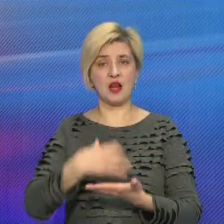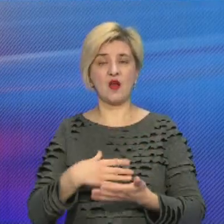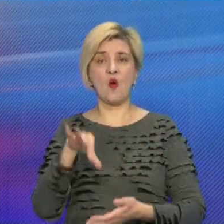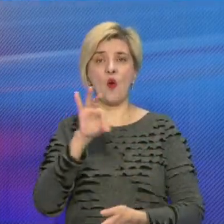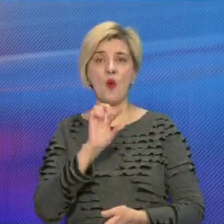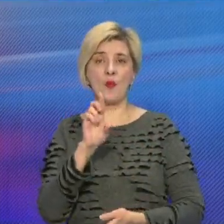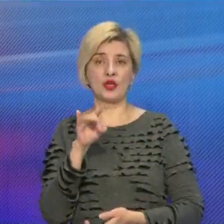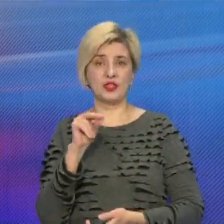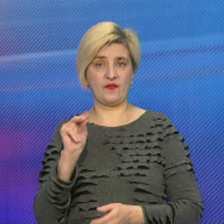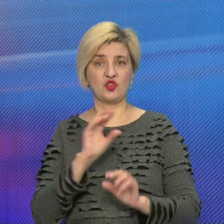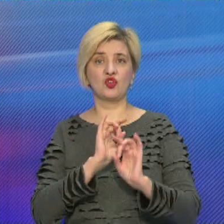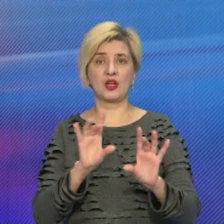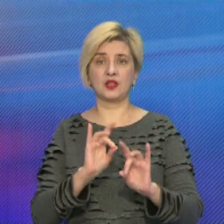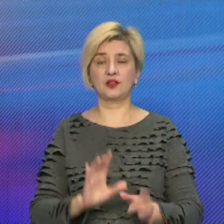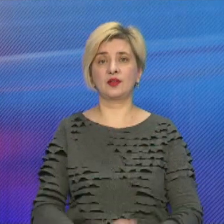Борисевич расскажет.